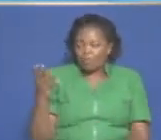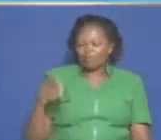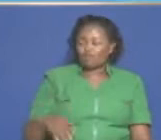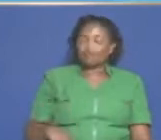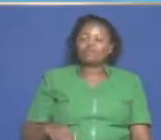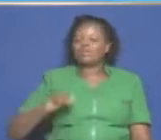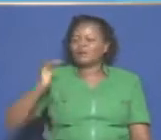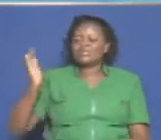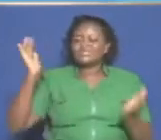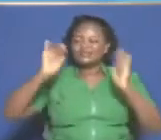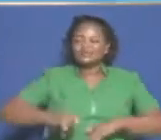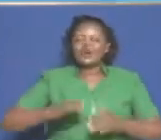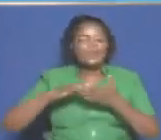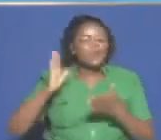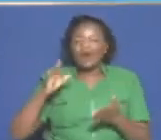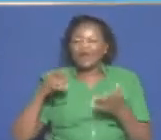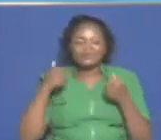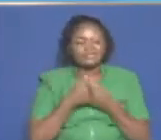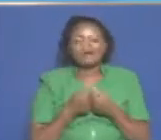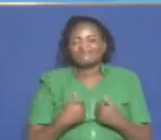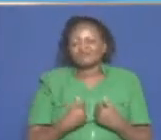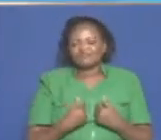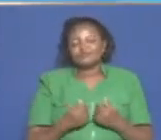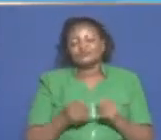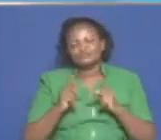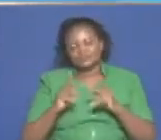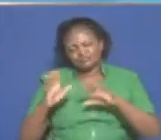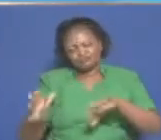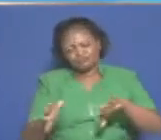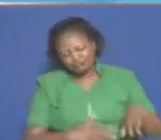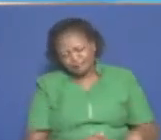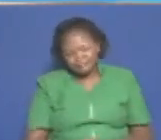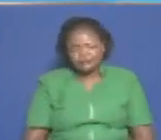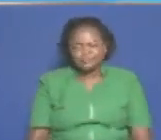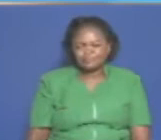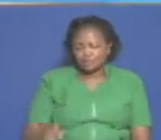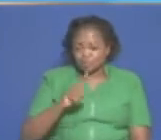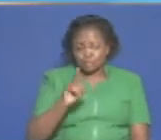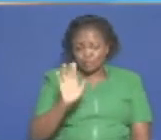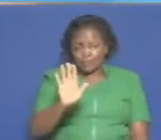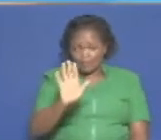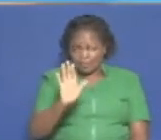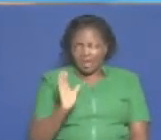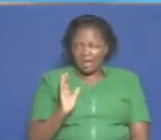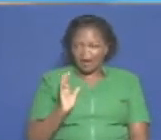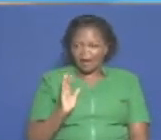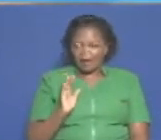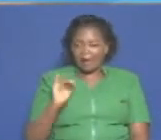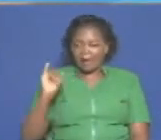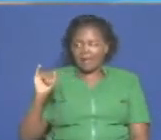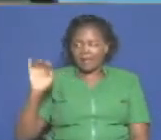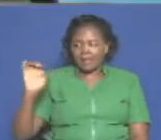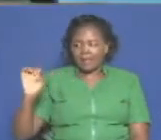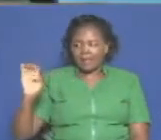zaidi kwa njia moja ama nyingine. Nikielekea katika swali lako, ni kwamba tume ya uchaguzi na mipaka